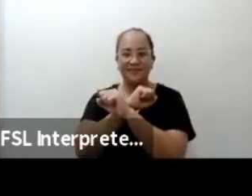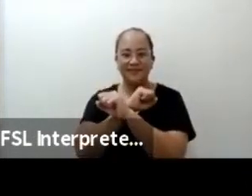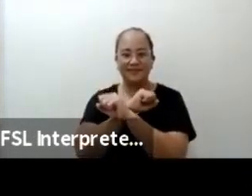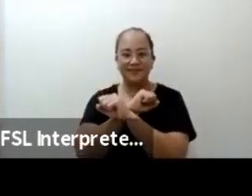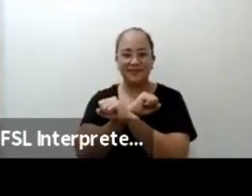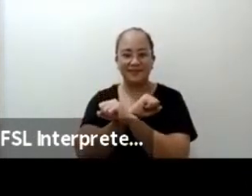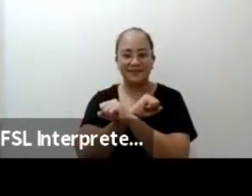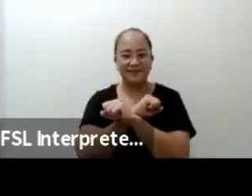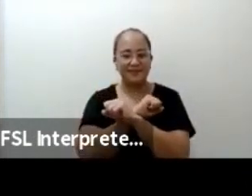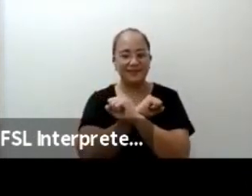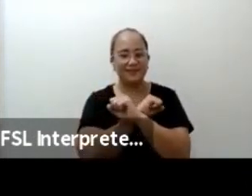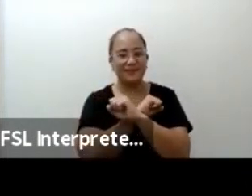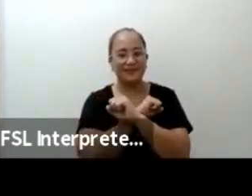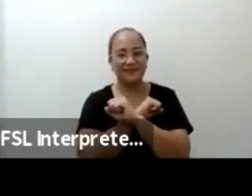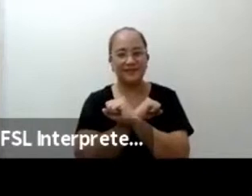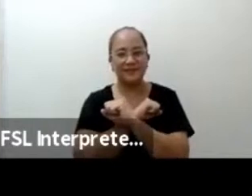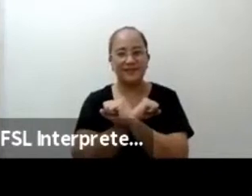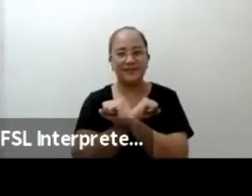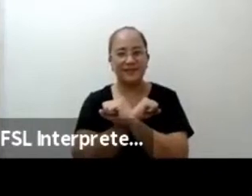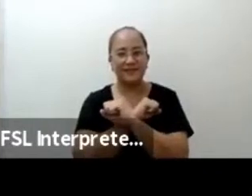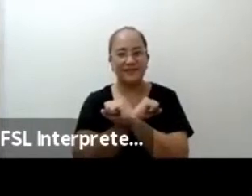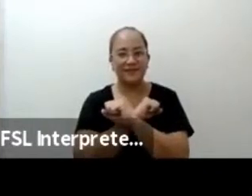hakbang lamang at ika'y